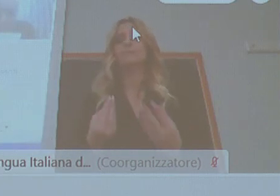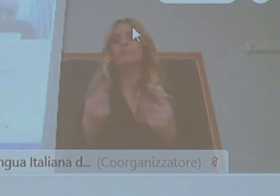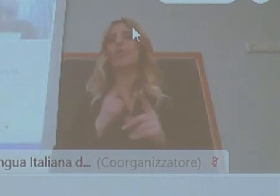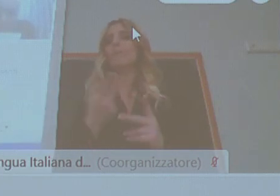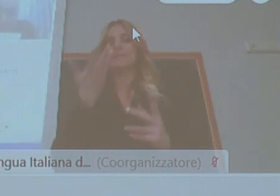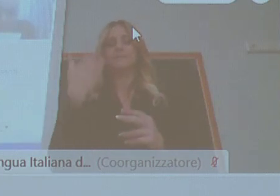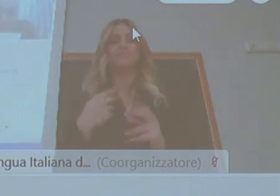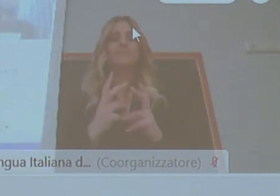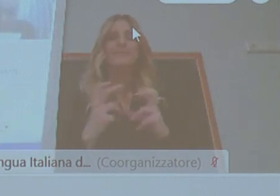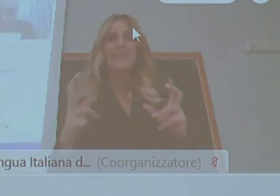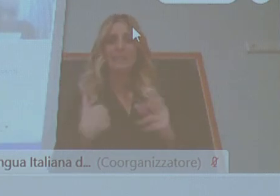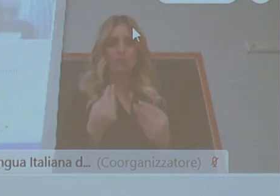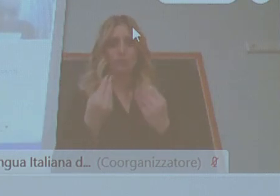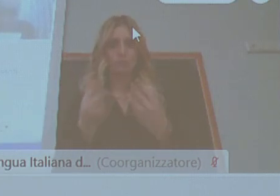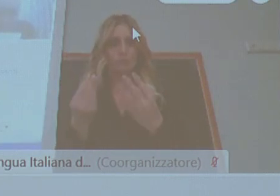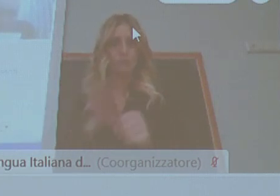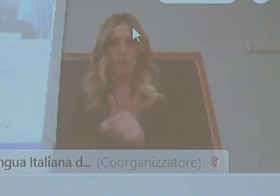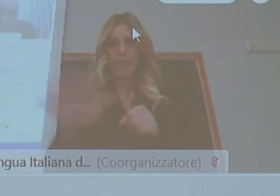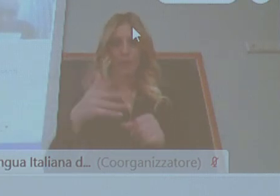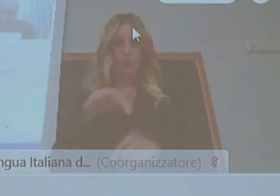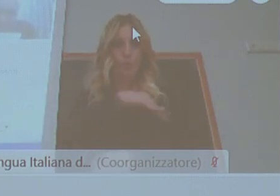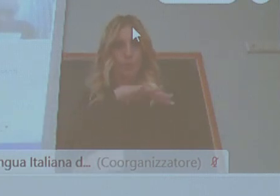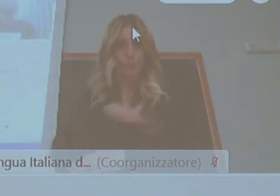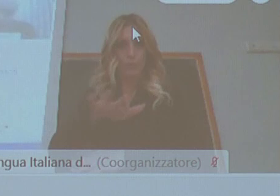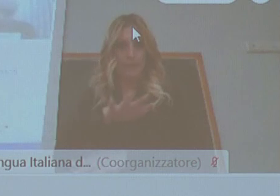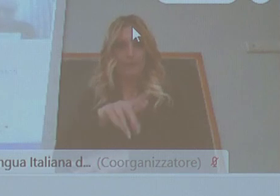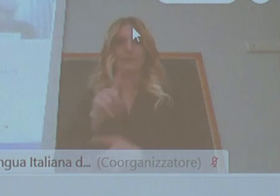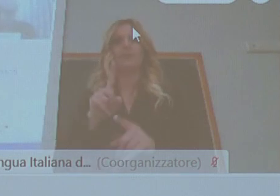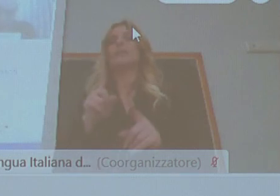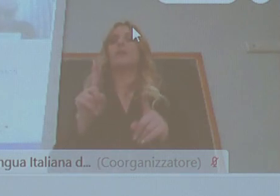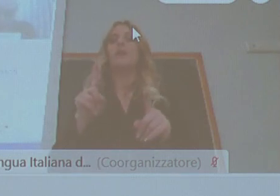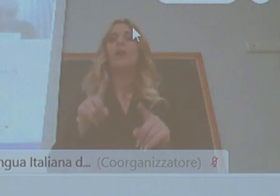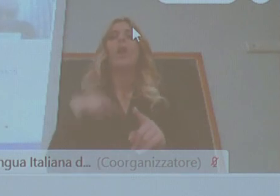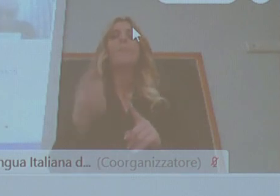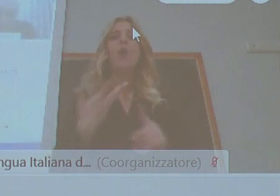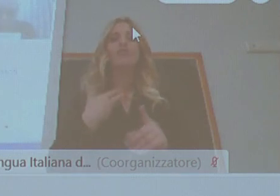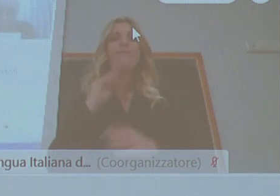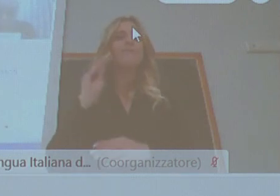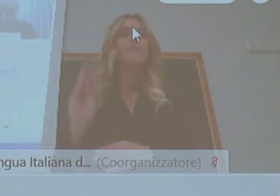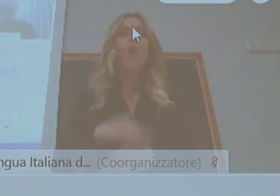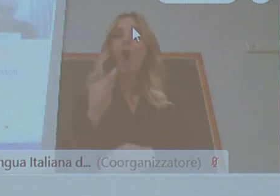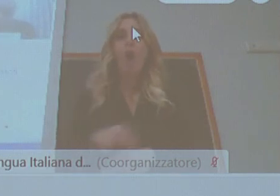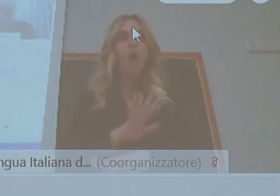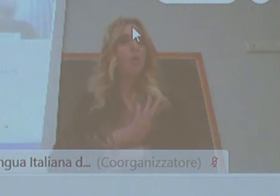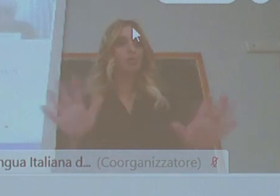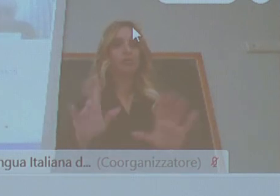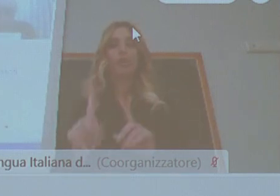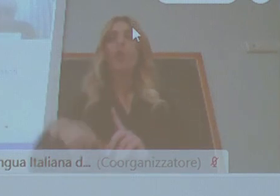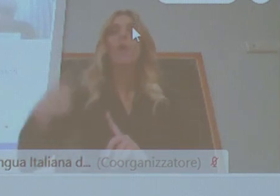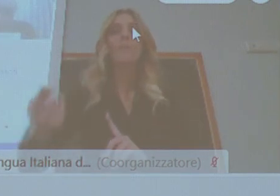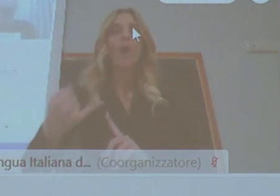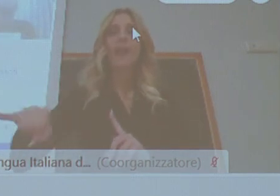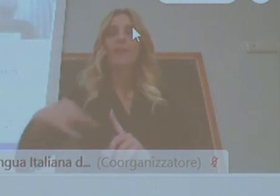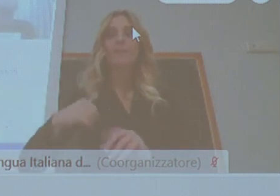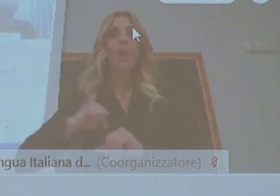salsicce i nostri studenti all'inizio, poi c'è un vuoto spaventoso e poi interveniamo